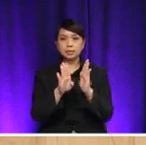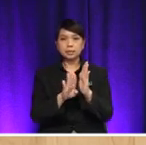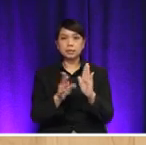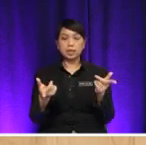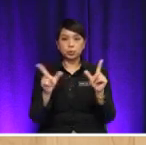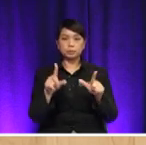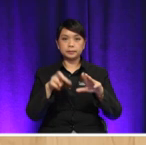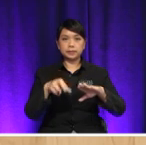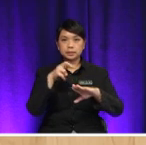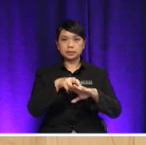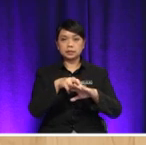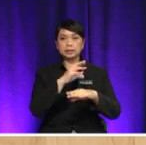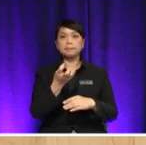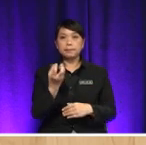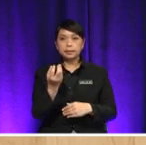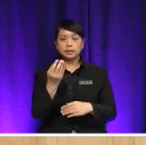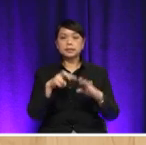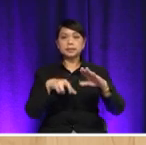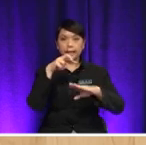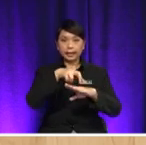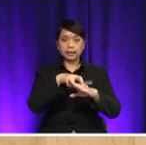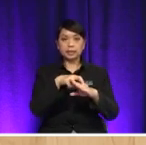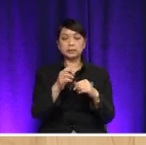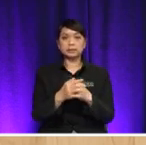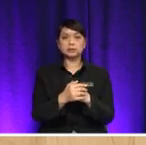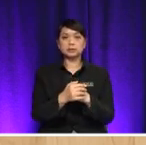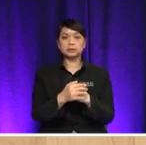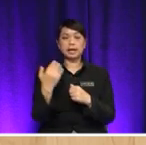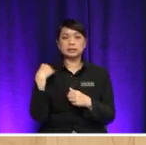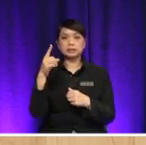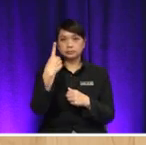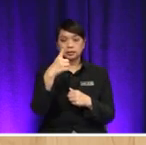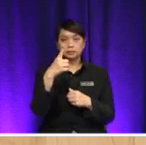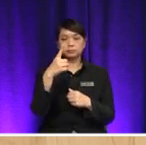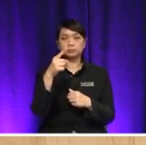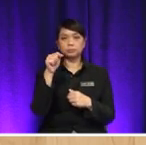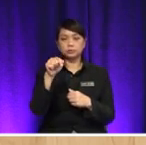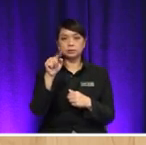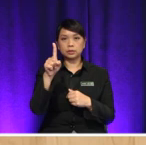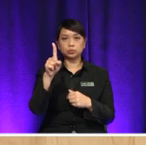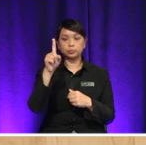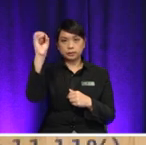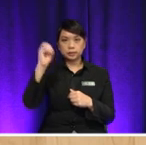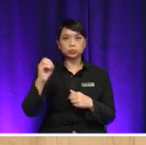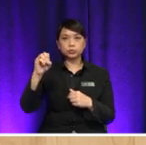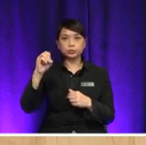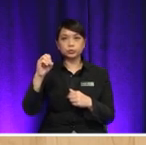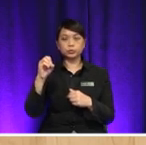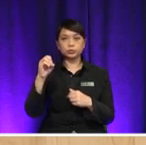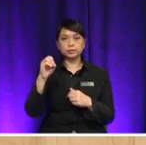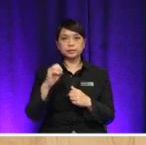peningkatannya adalah sebanyak 11 perpuluhan satu-satu beratus Oke